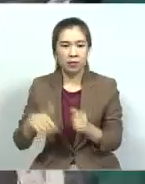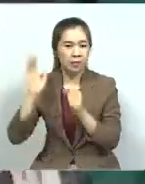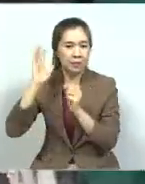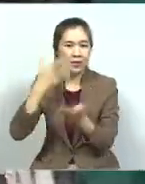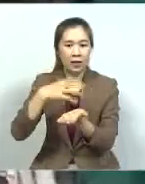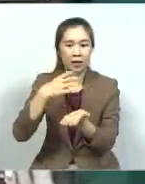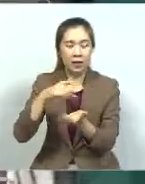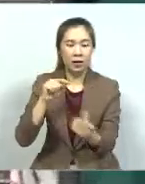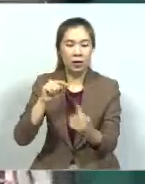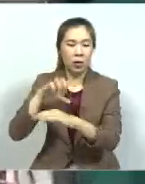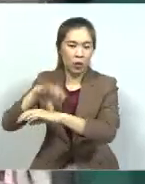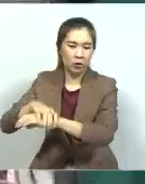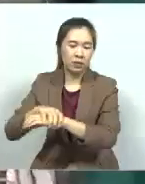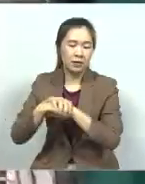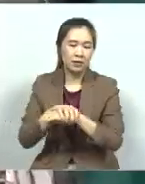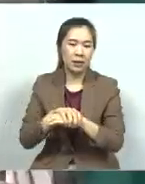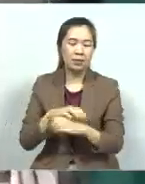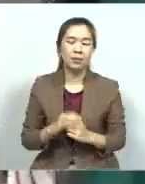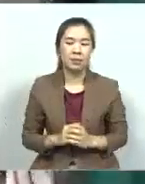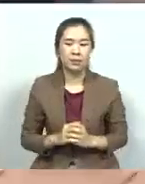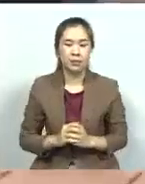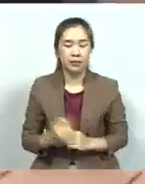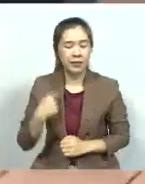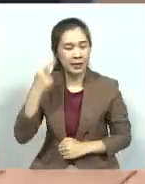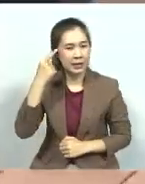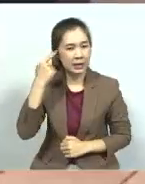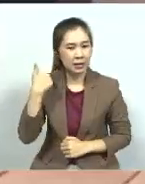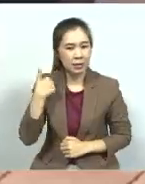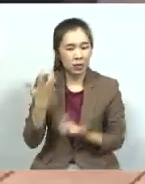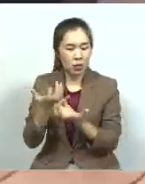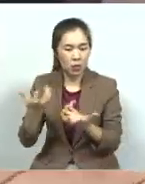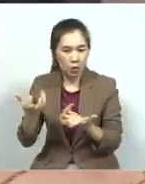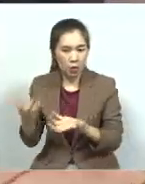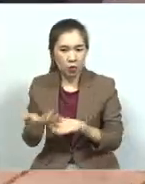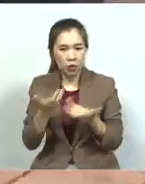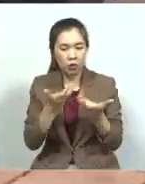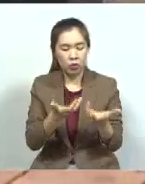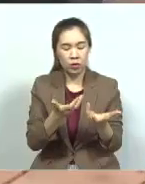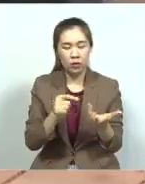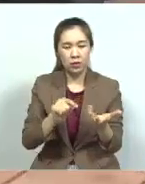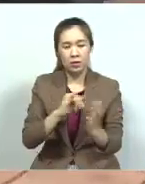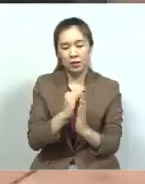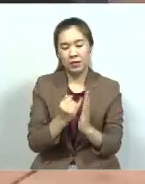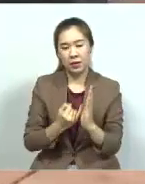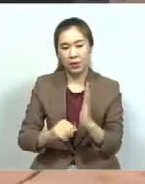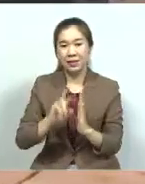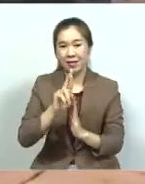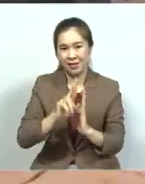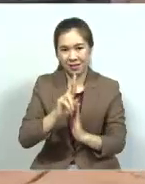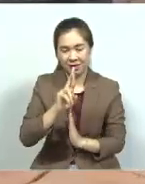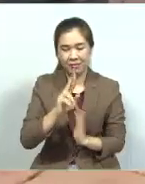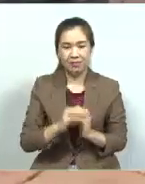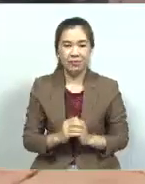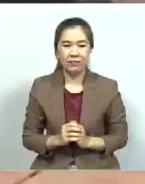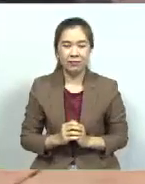ไว้ได้จากขบวนการค้ายาเสพติดหลังจากสืบทราบว่าจะมีการส่งมอบยาเสพติดบริเวณตำบลเวียงเหนืออำเภอเวียงชัยจังหวัดเชีย